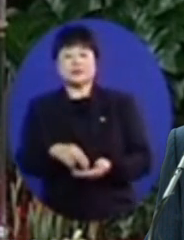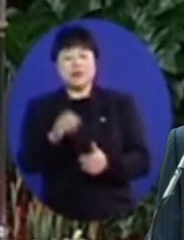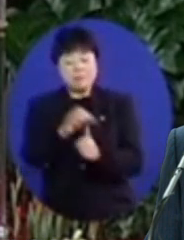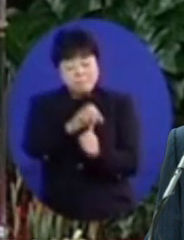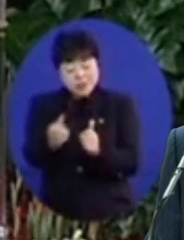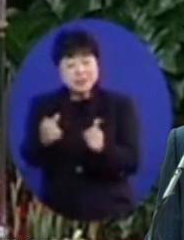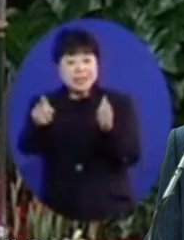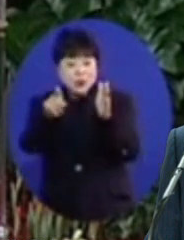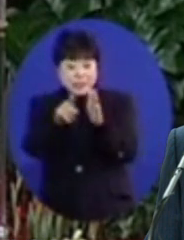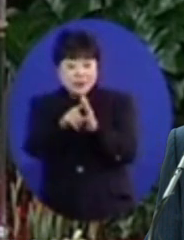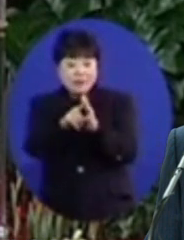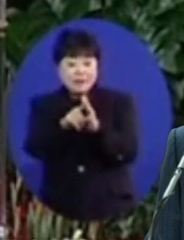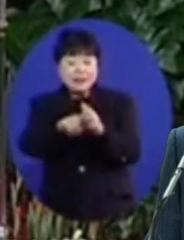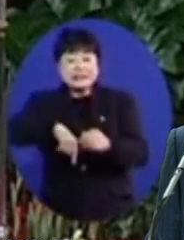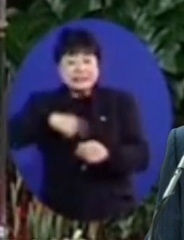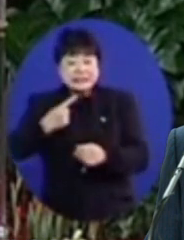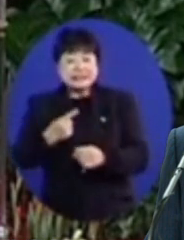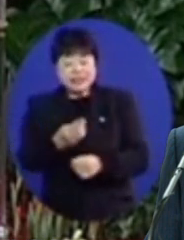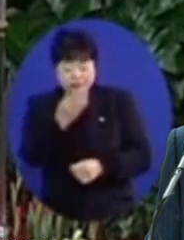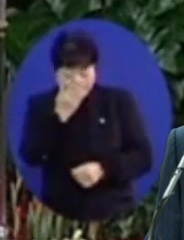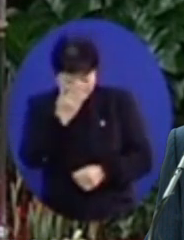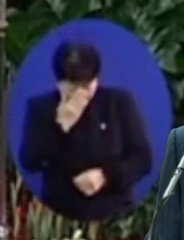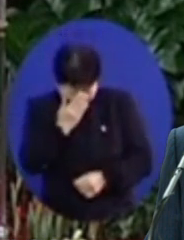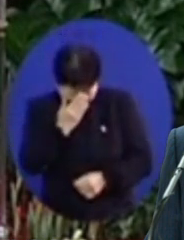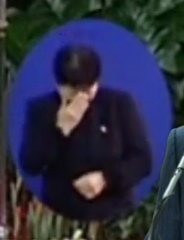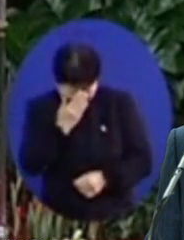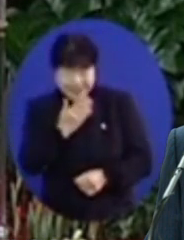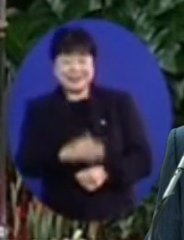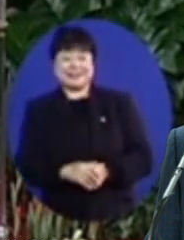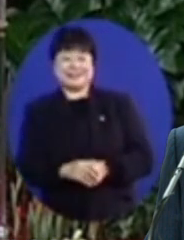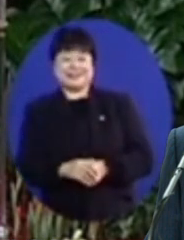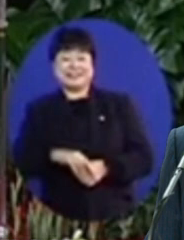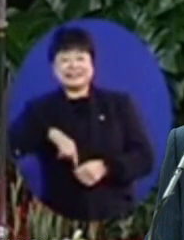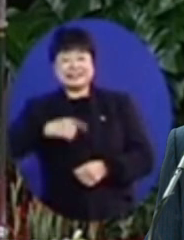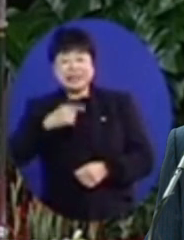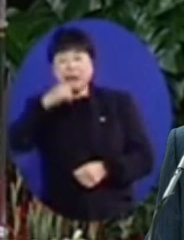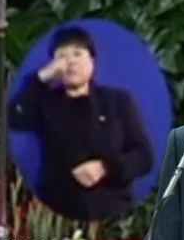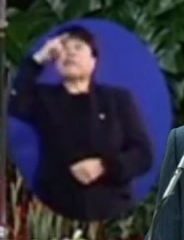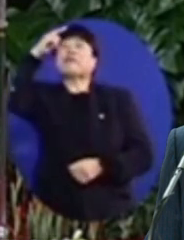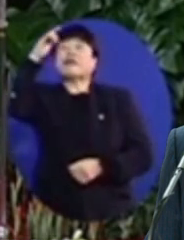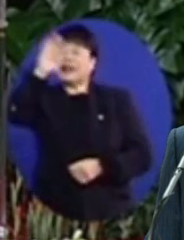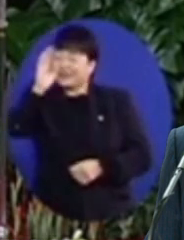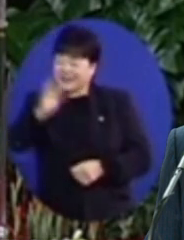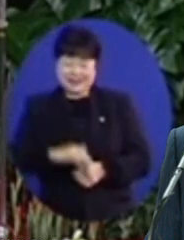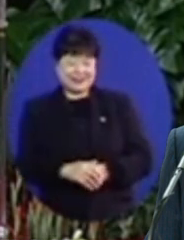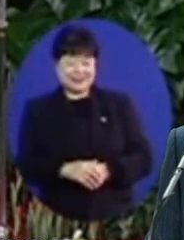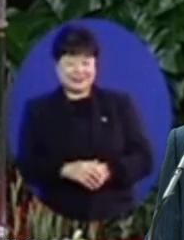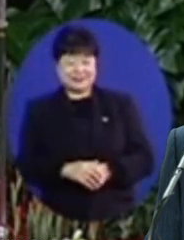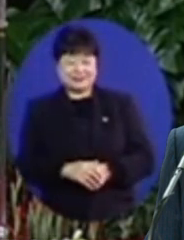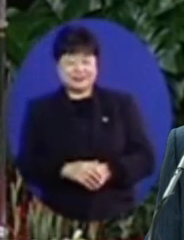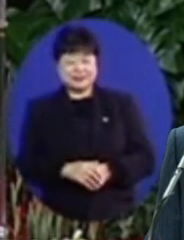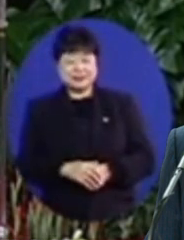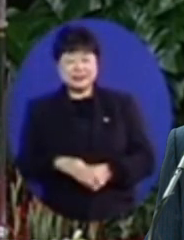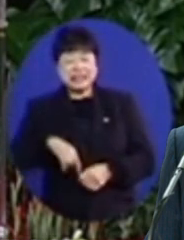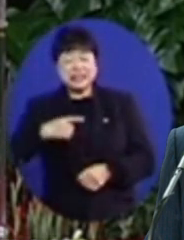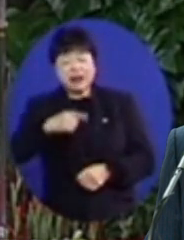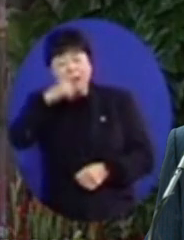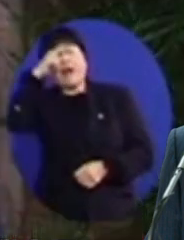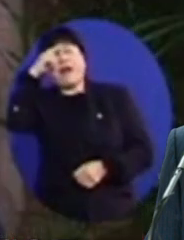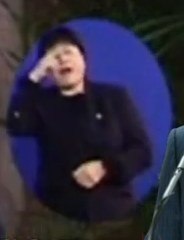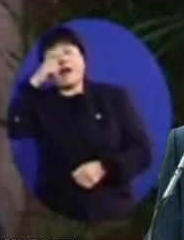벗어나기 위해서는 자기를 겸손하게 낮춰야 되는 것입니다 자기를 높이면 고독하게 될 수밖에 없습니다